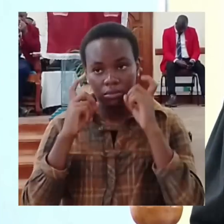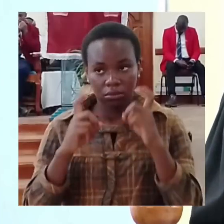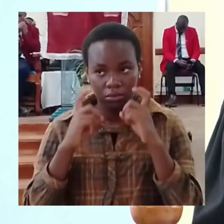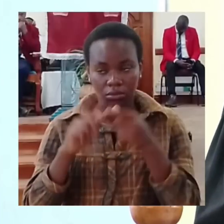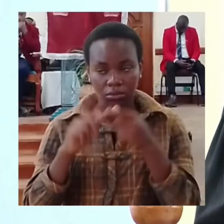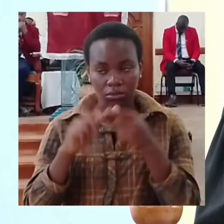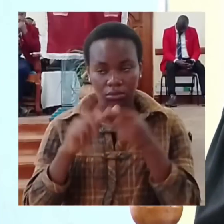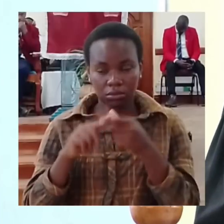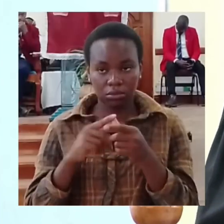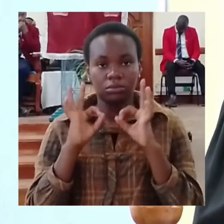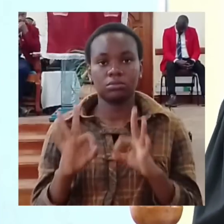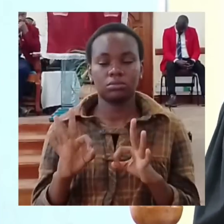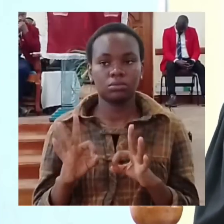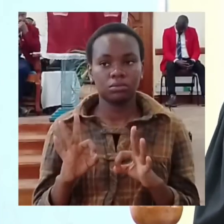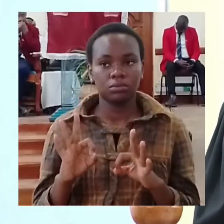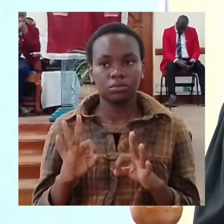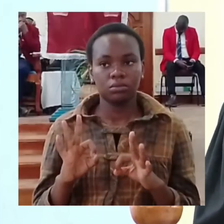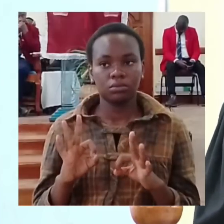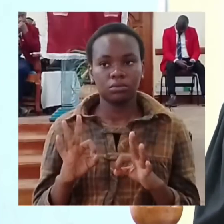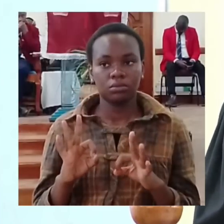na nĩguo twĩ smart?